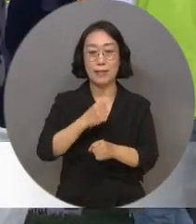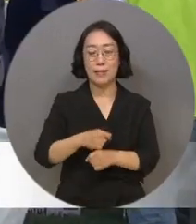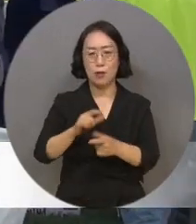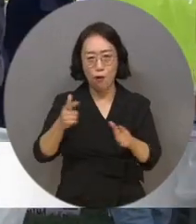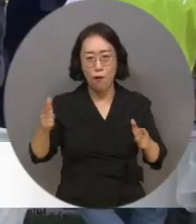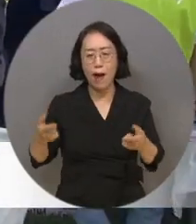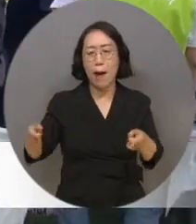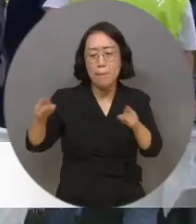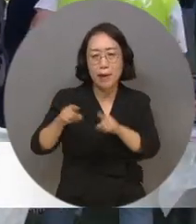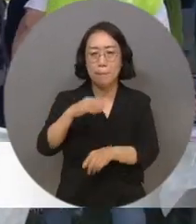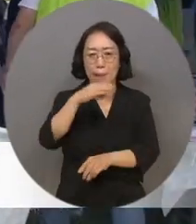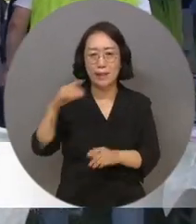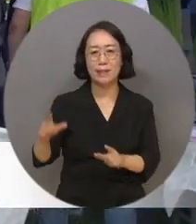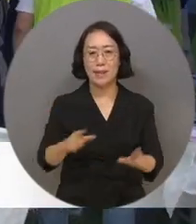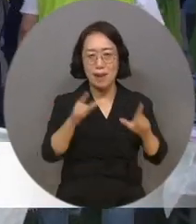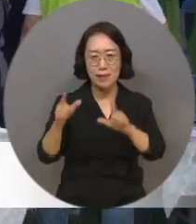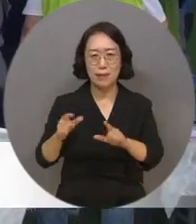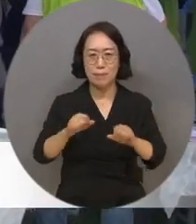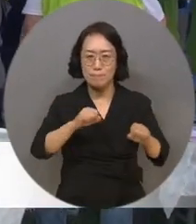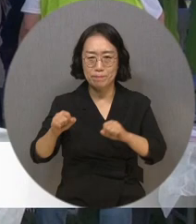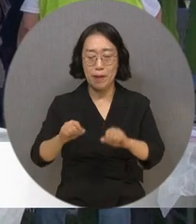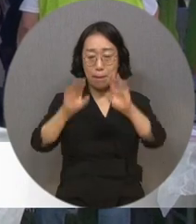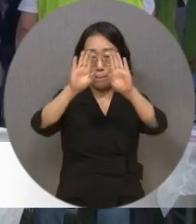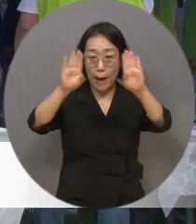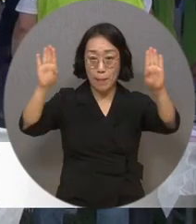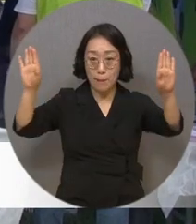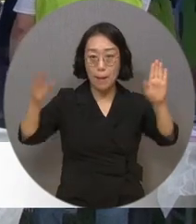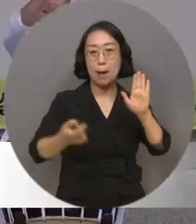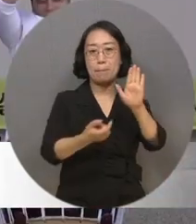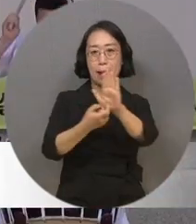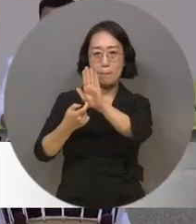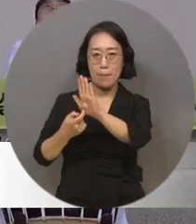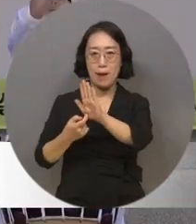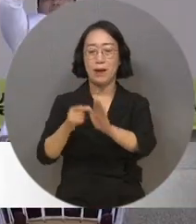바르게 살기 운동 같은 박람회 또한 주최하였습니다